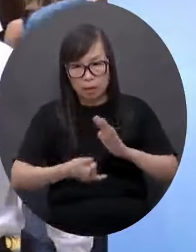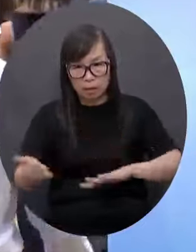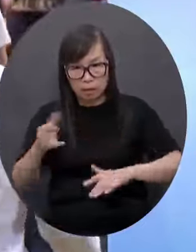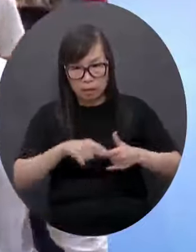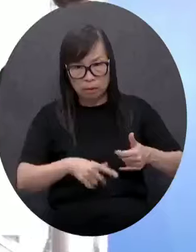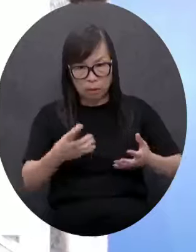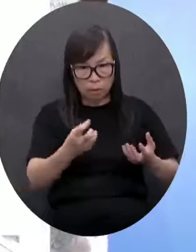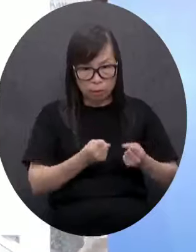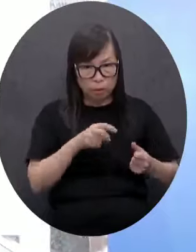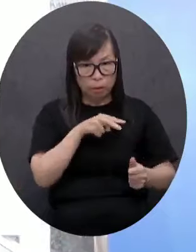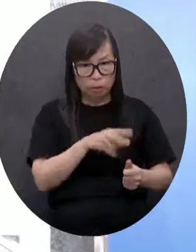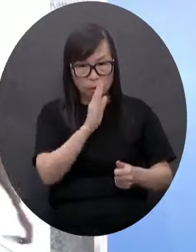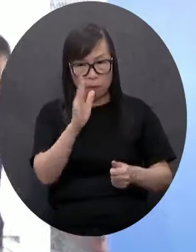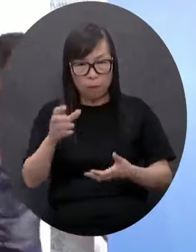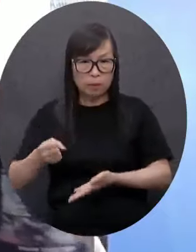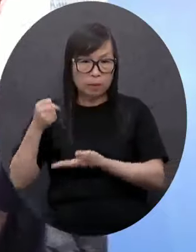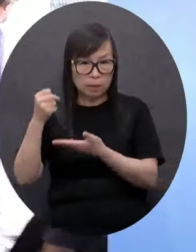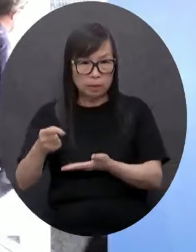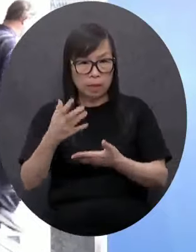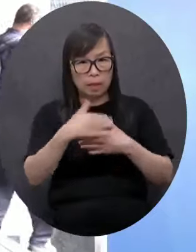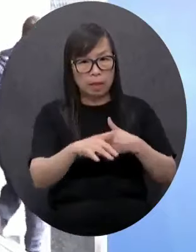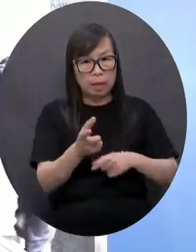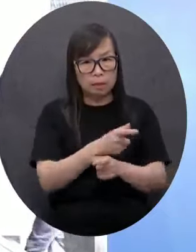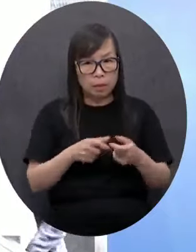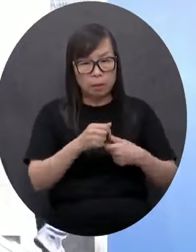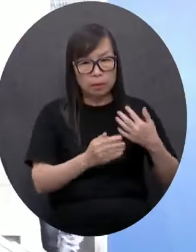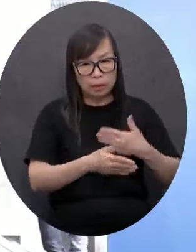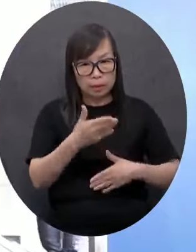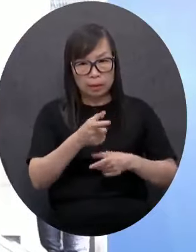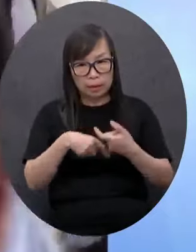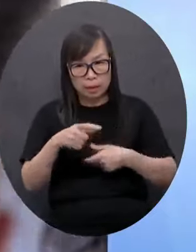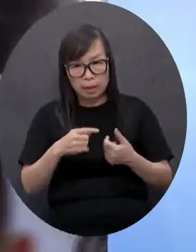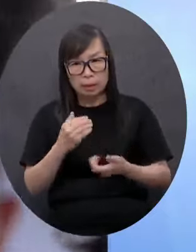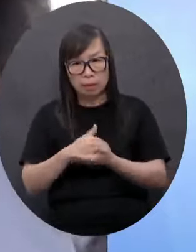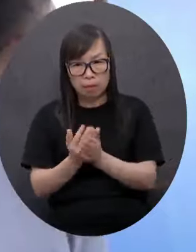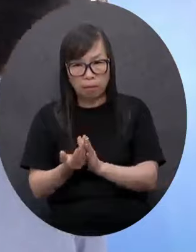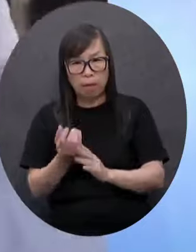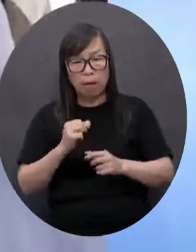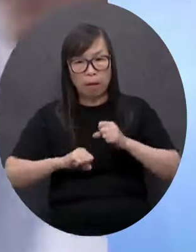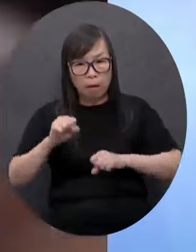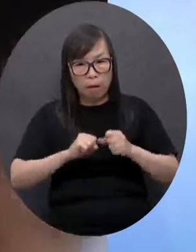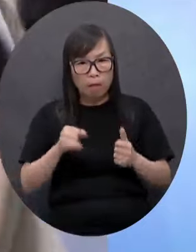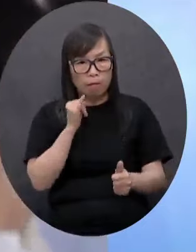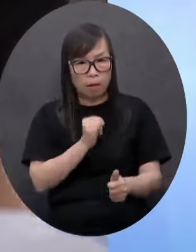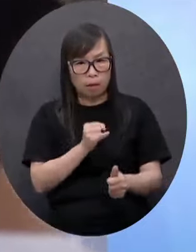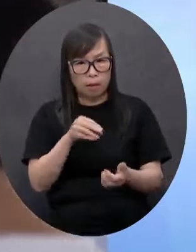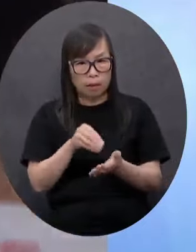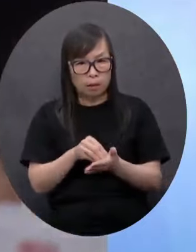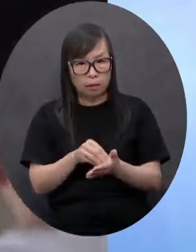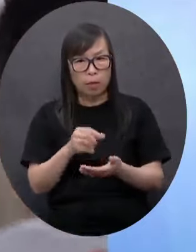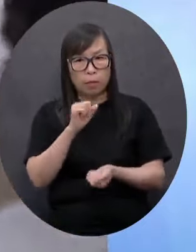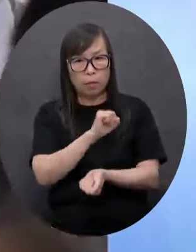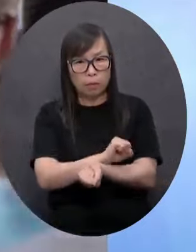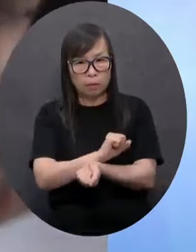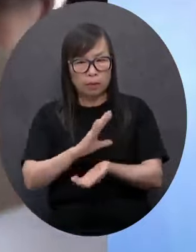拥有或控制的任何资金或其他财务资产、经济资源等行为，即属犯罪，一经定罪可以判